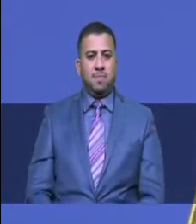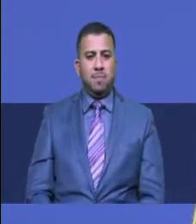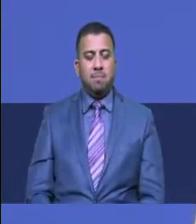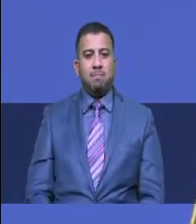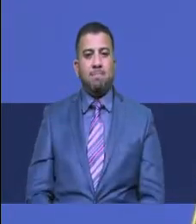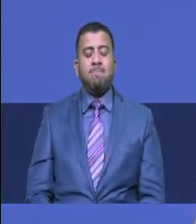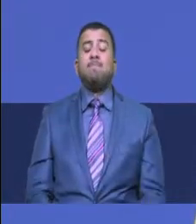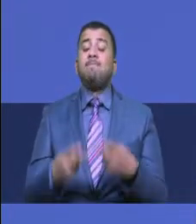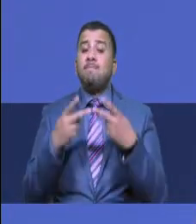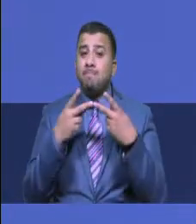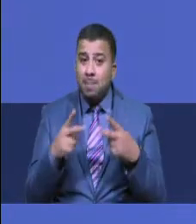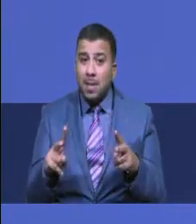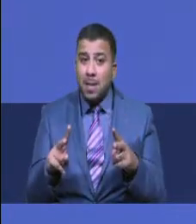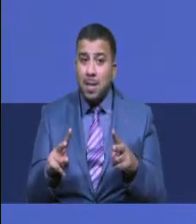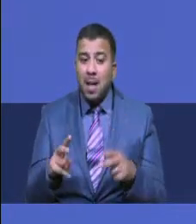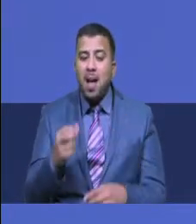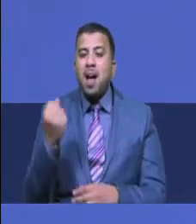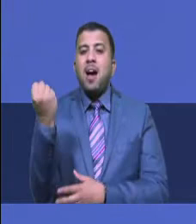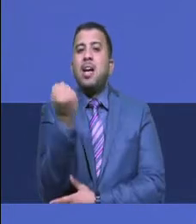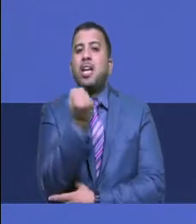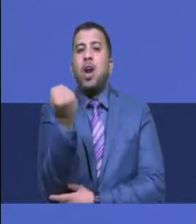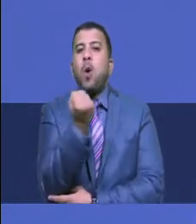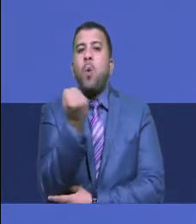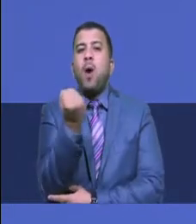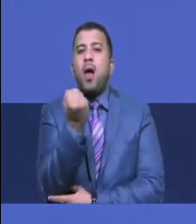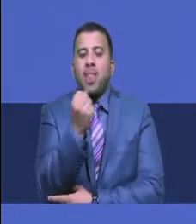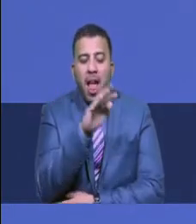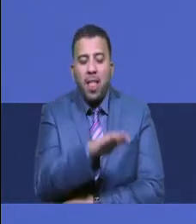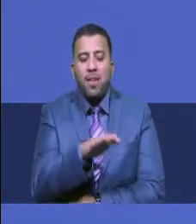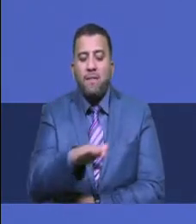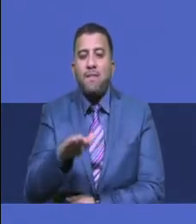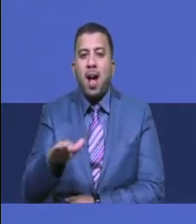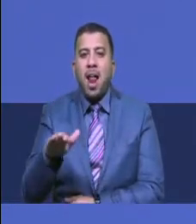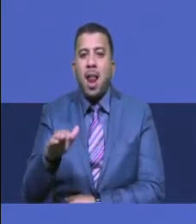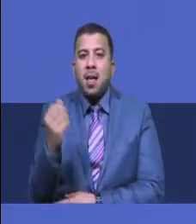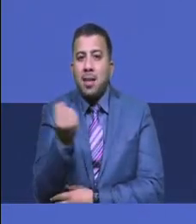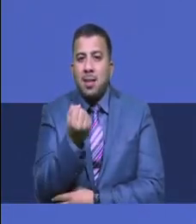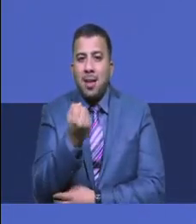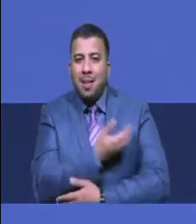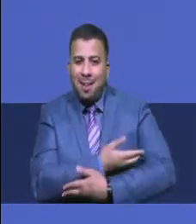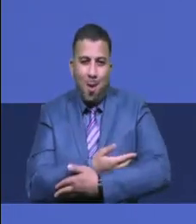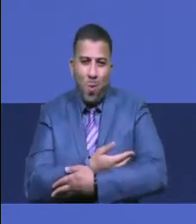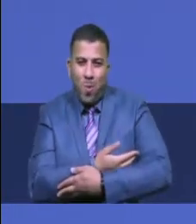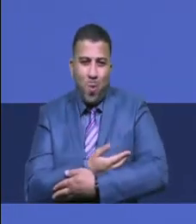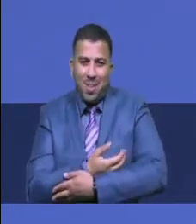بدأت من رياض الأطفال مرة ثانية، وضعت